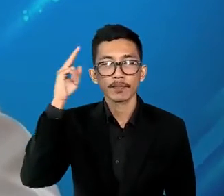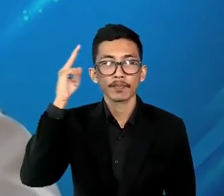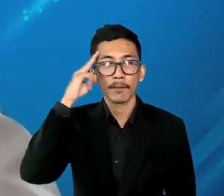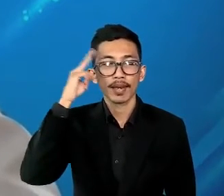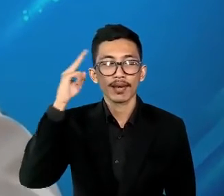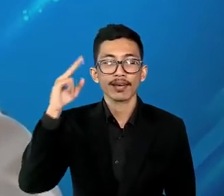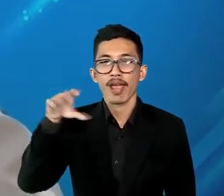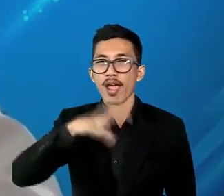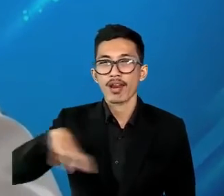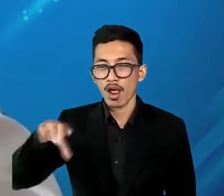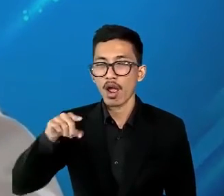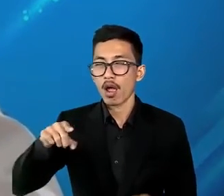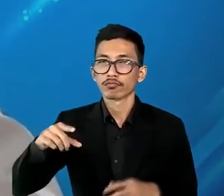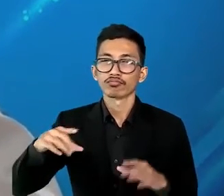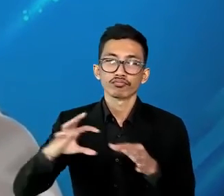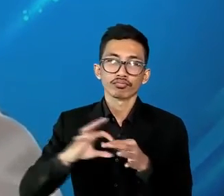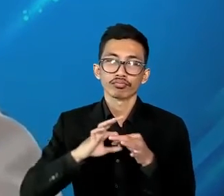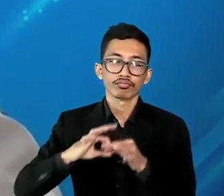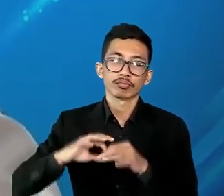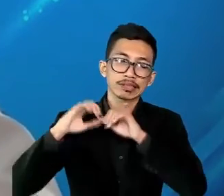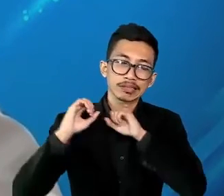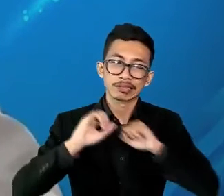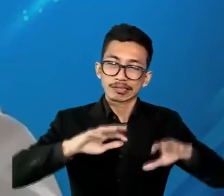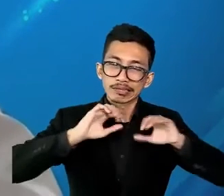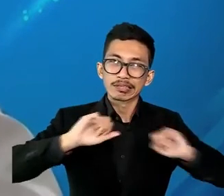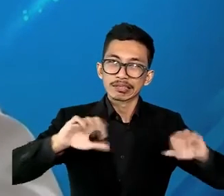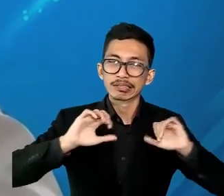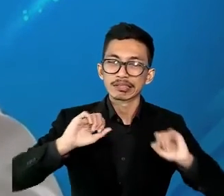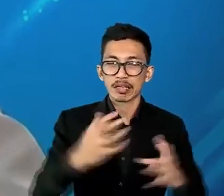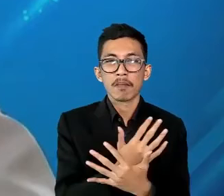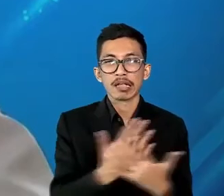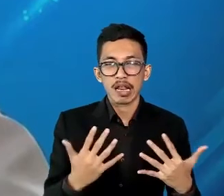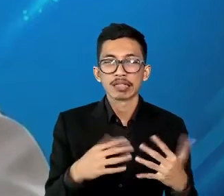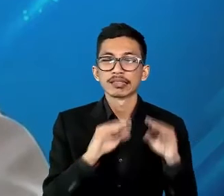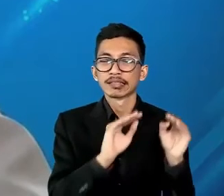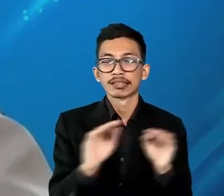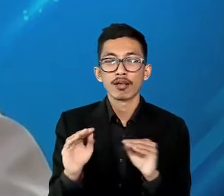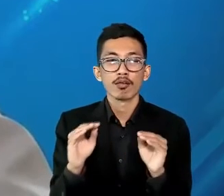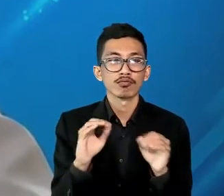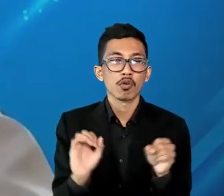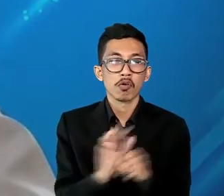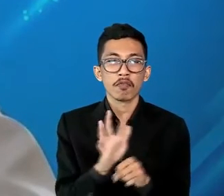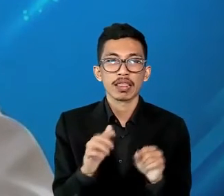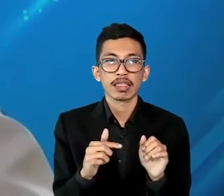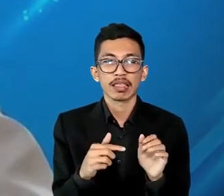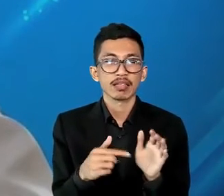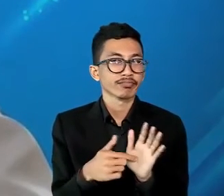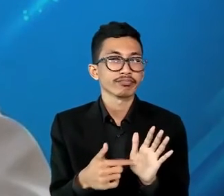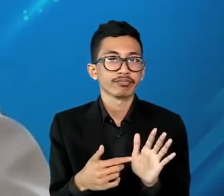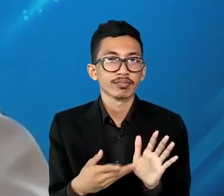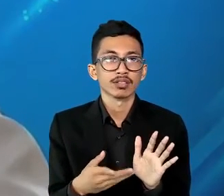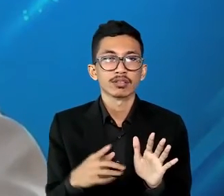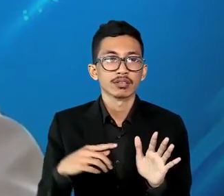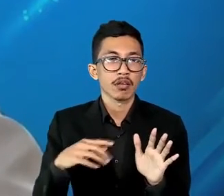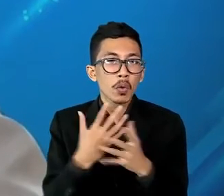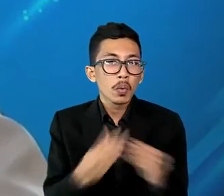mensosialisasikan untuk belajar bersama dengan masyarakatnya bahwa COVID itu bukan sesuatu yang mudah. Banyak hal yang